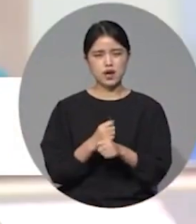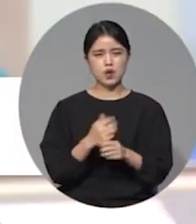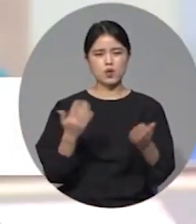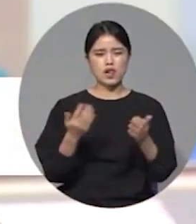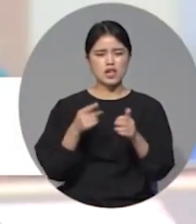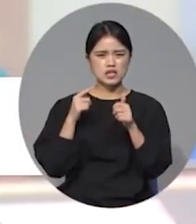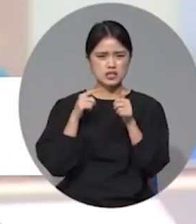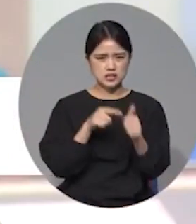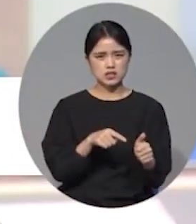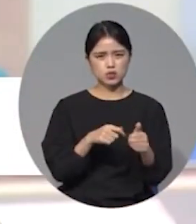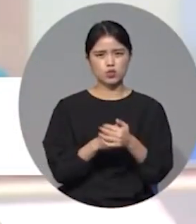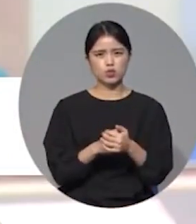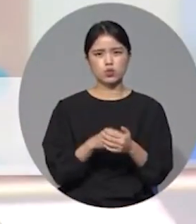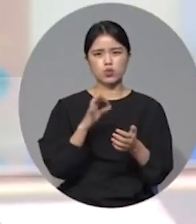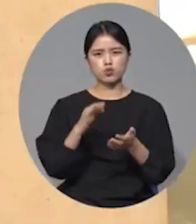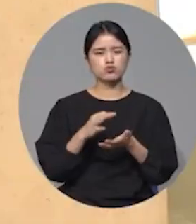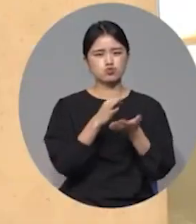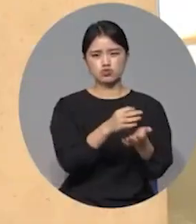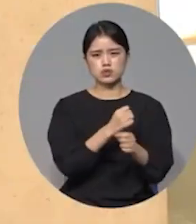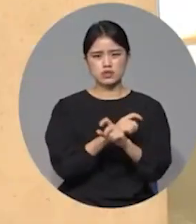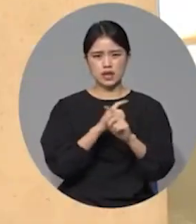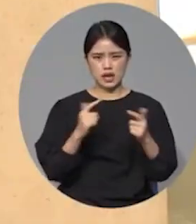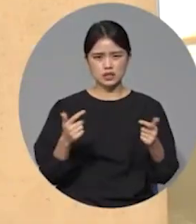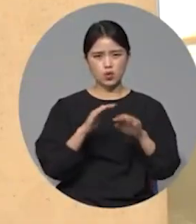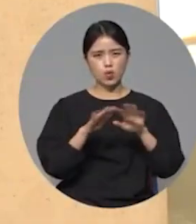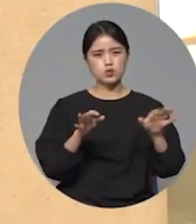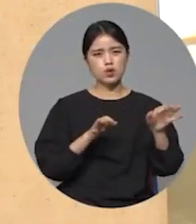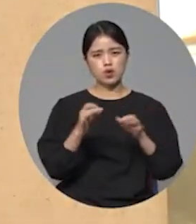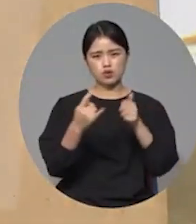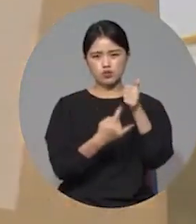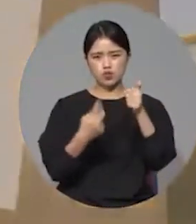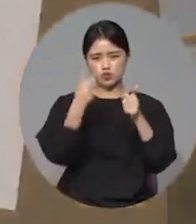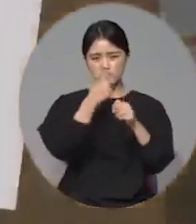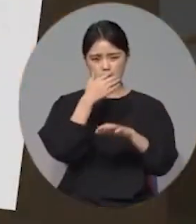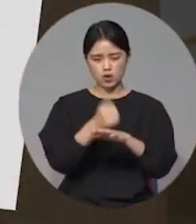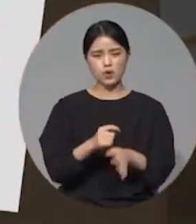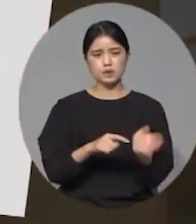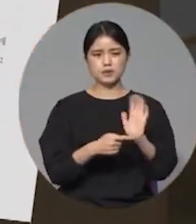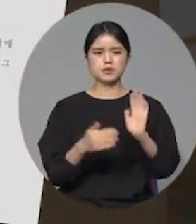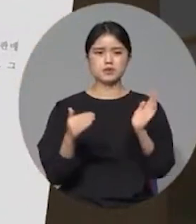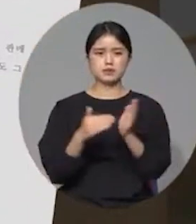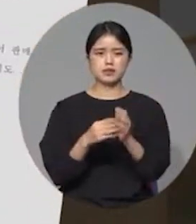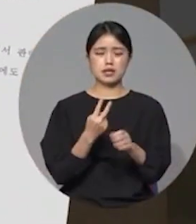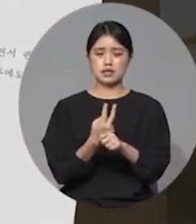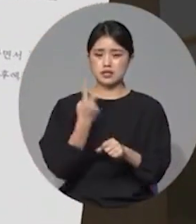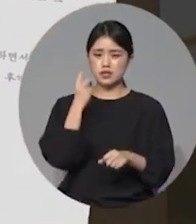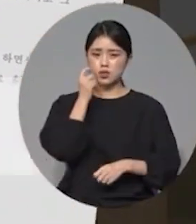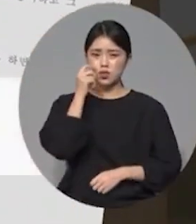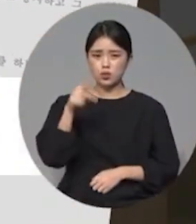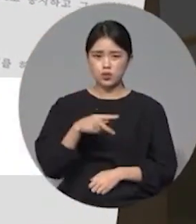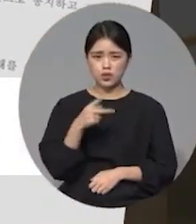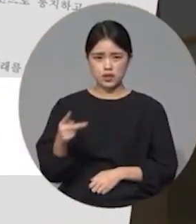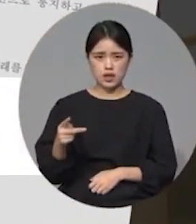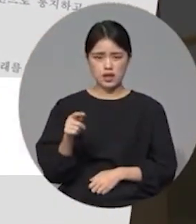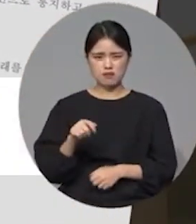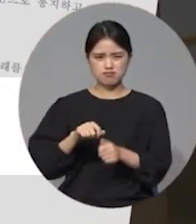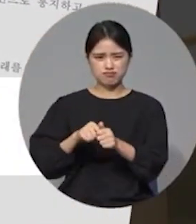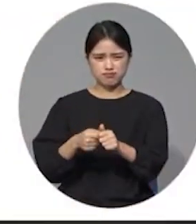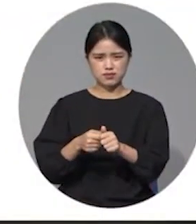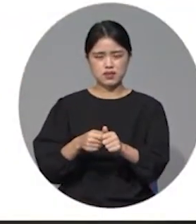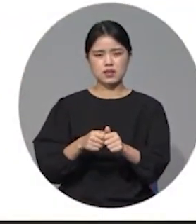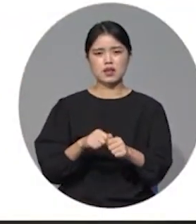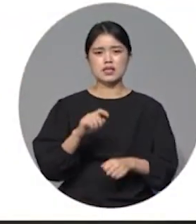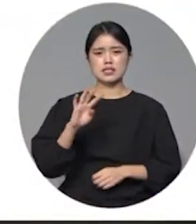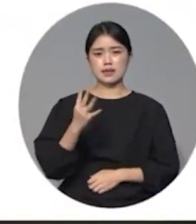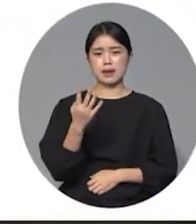시키고도 일당을 쳐주지 않은 사실이 공정거래위원회 조사로 드러났습니다. 재작년 롯데 측에 부과된 과징금은